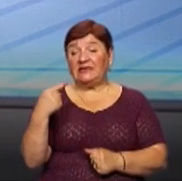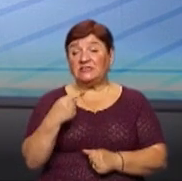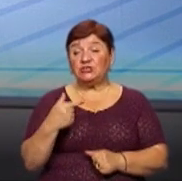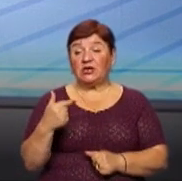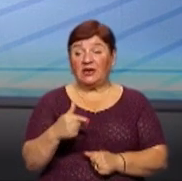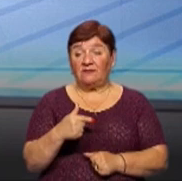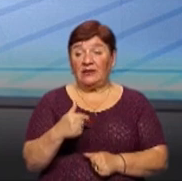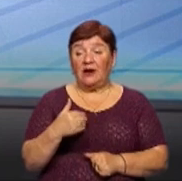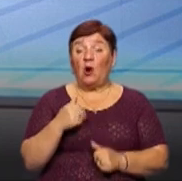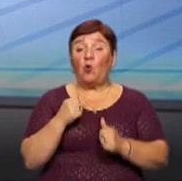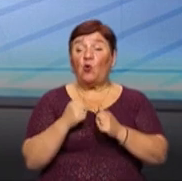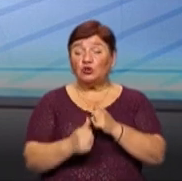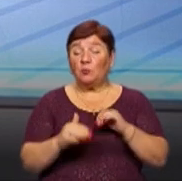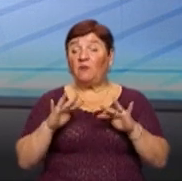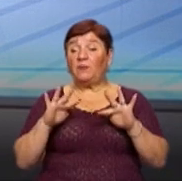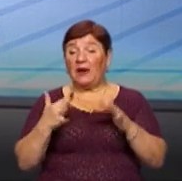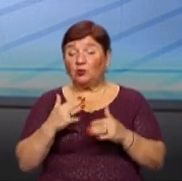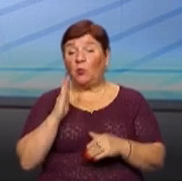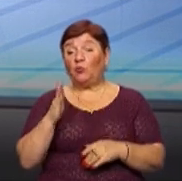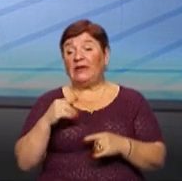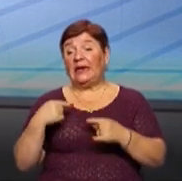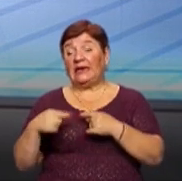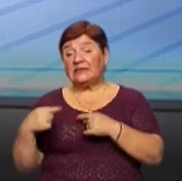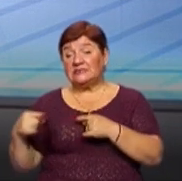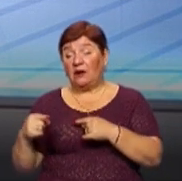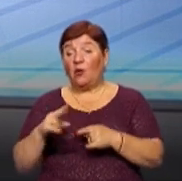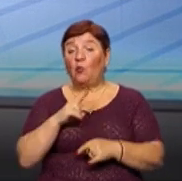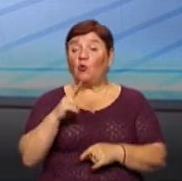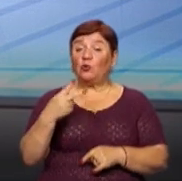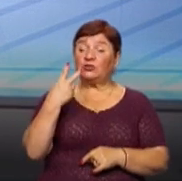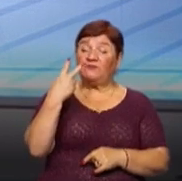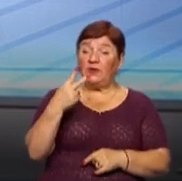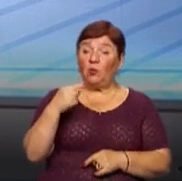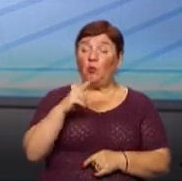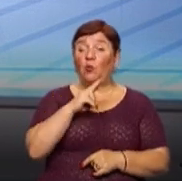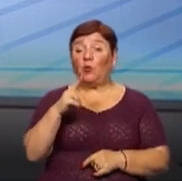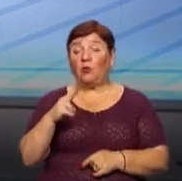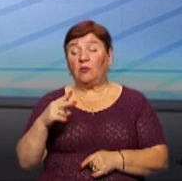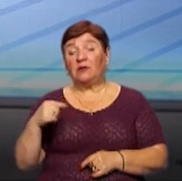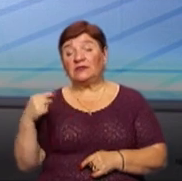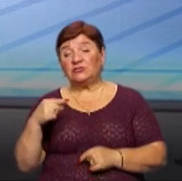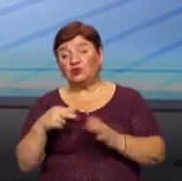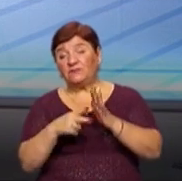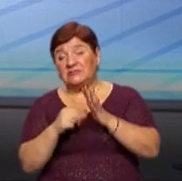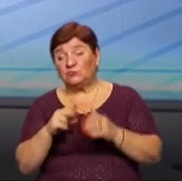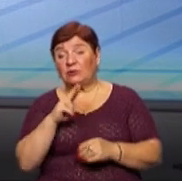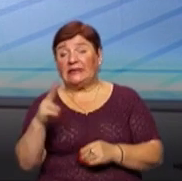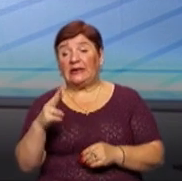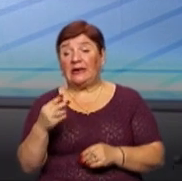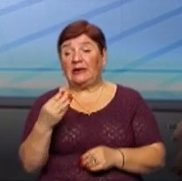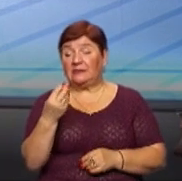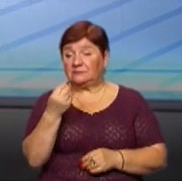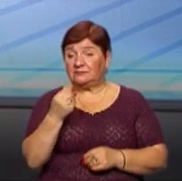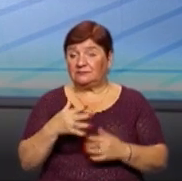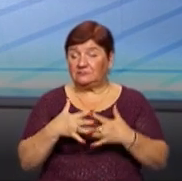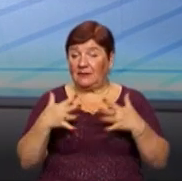гривень. Ну, але я ж кажу, в кожному випадку вона буде різна. В когось дві, в когось півтори, в когось 1800, залежно від того, який у вас розмір пенсії, чи у вас було